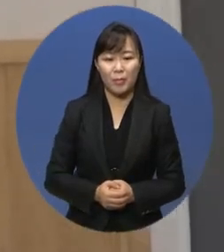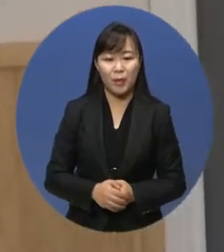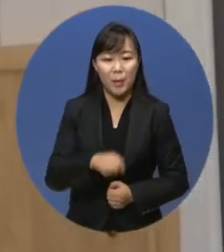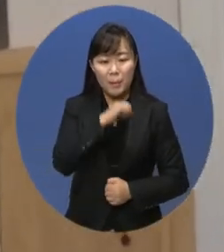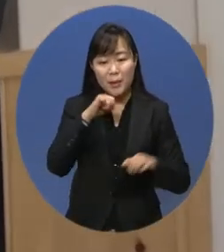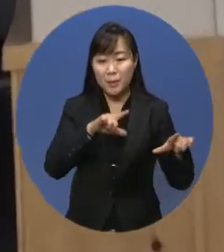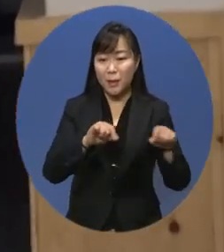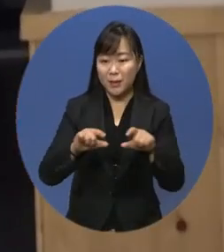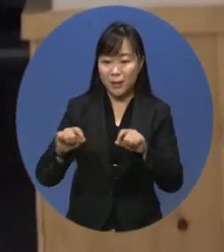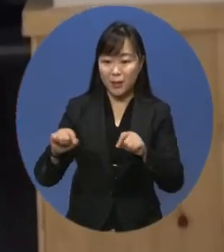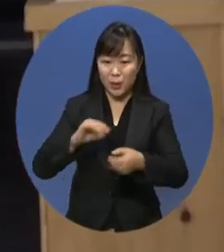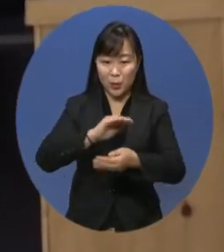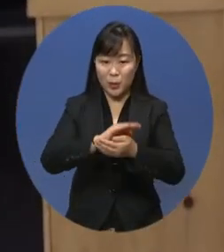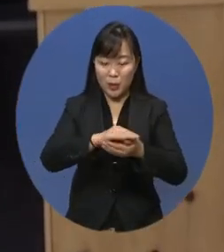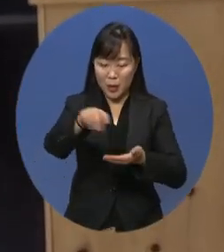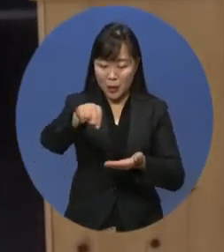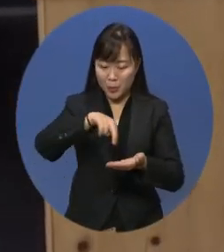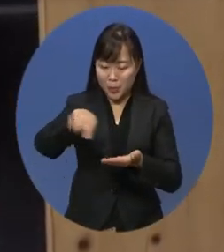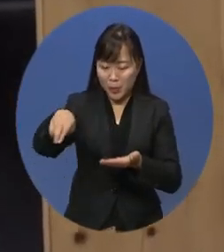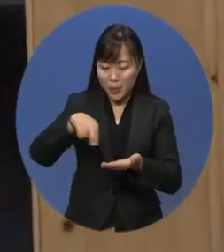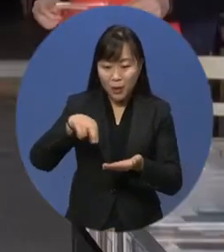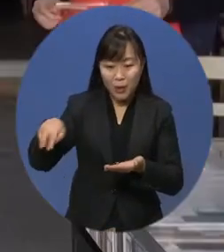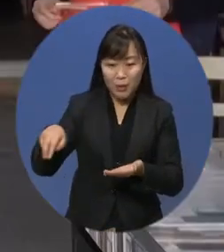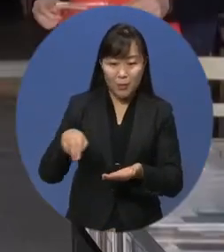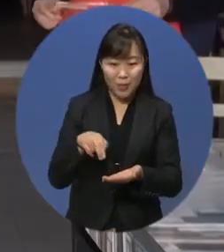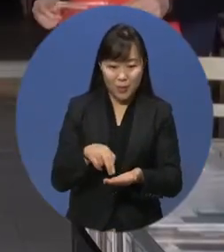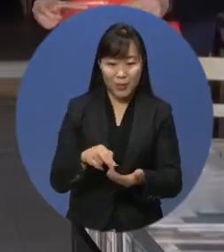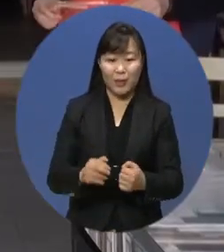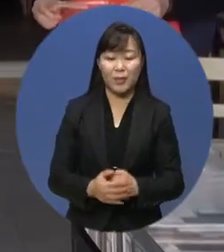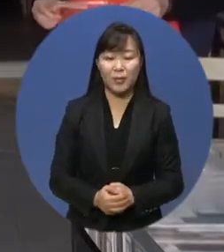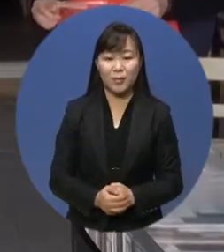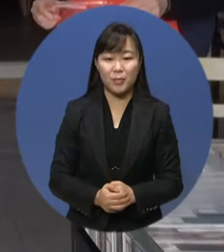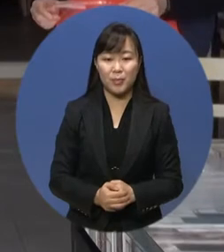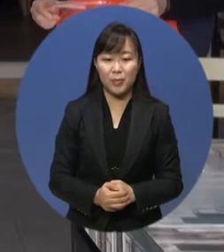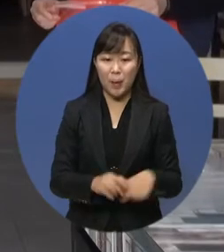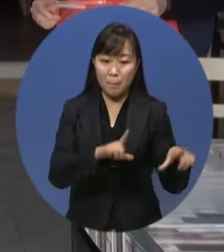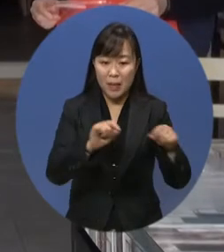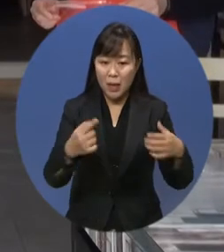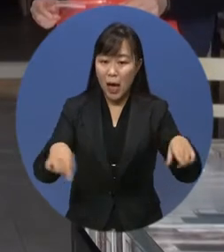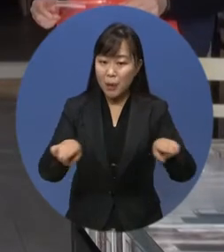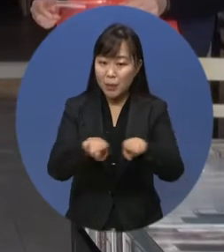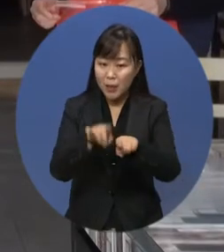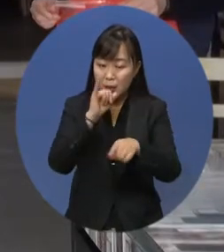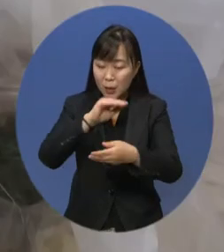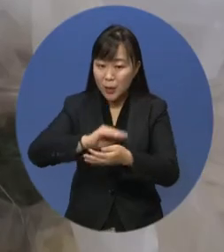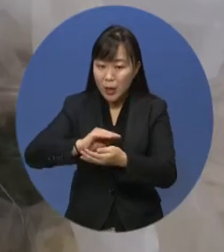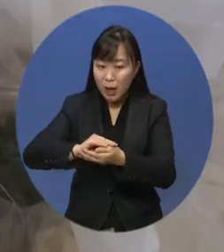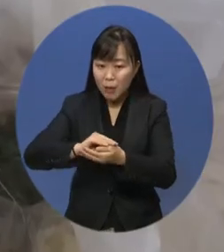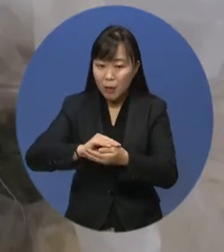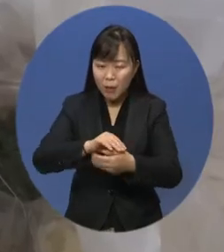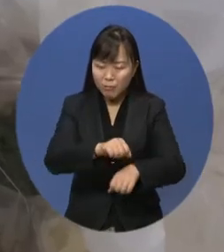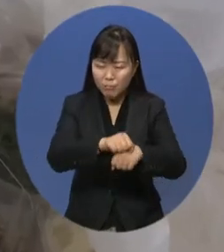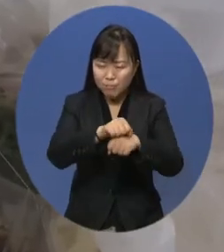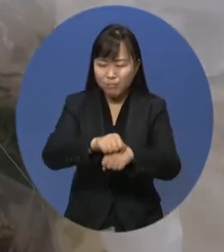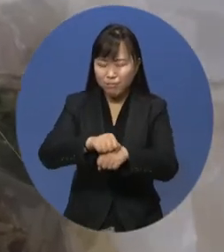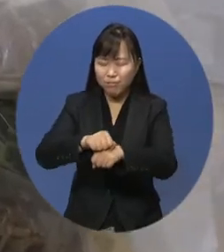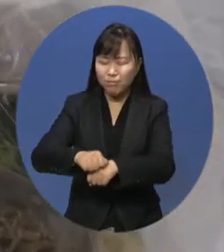맛있는 반찬들이 도시락 용기에 가득 담깁니다. 반찬과 함께 담긴 도시락이 차곡차곡